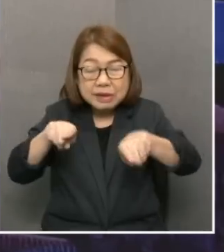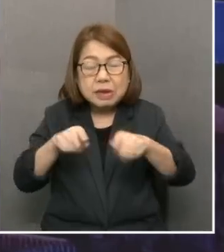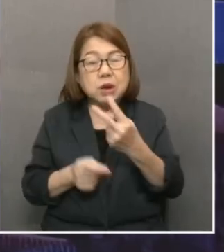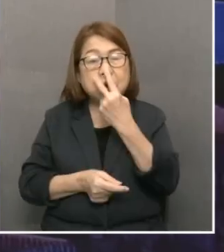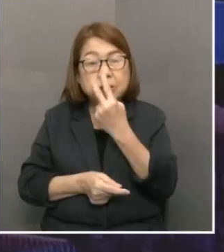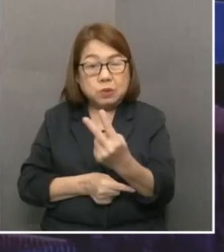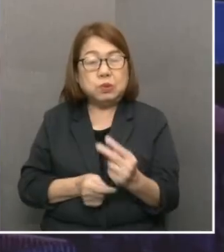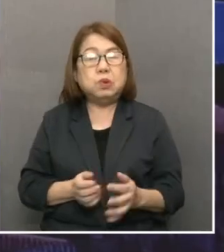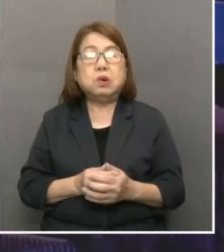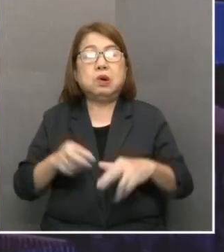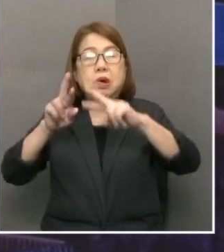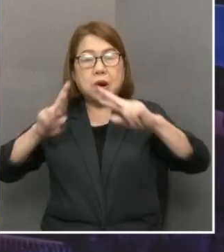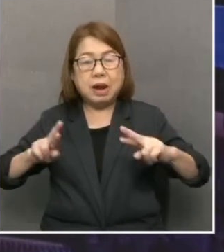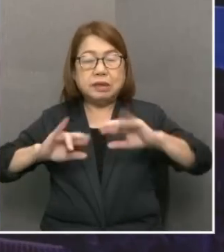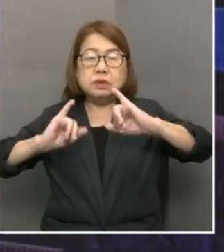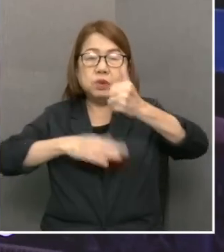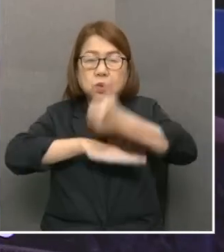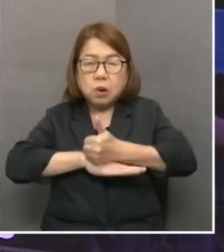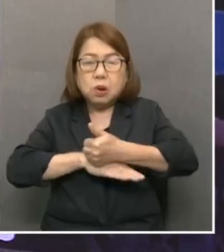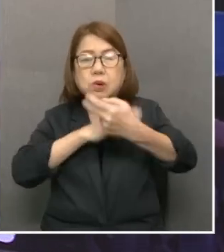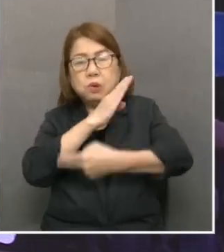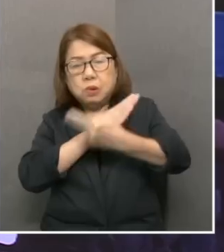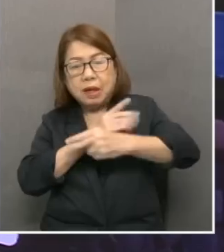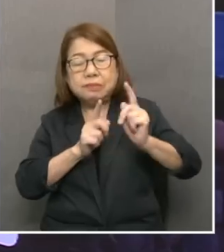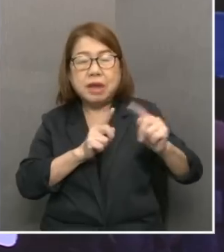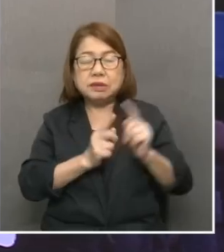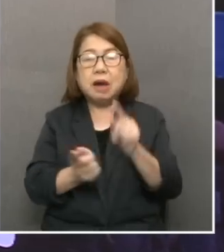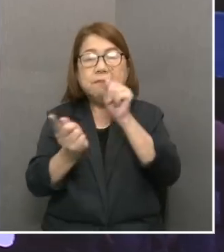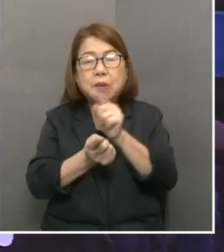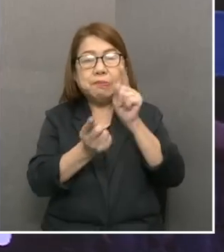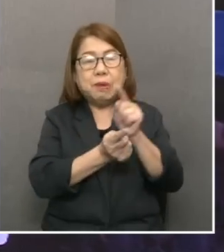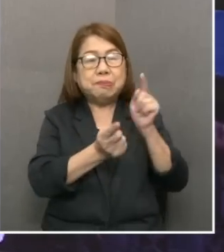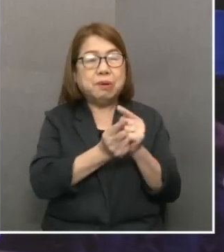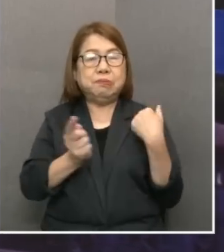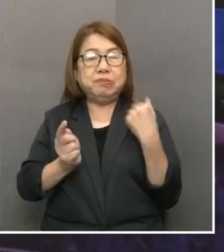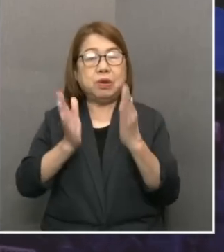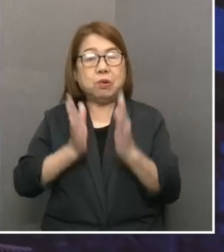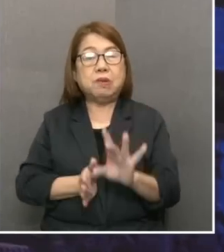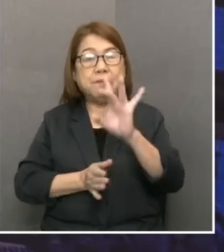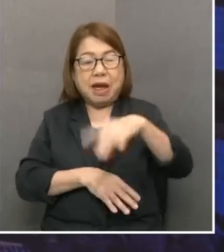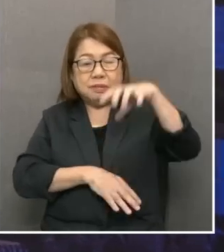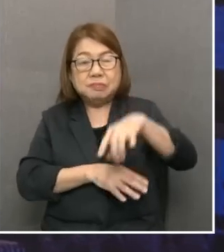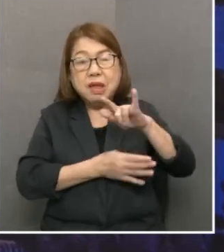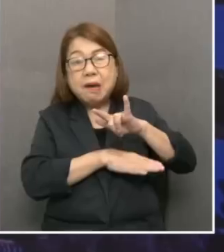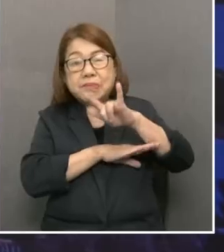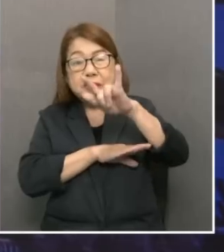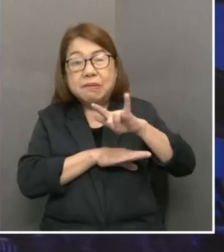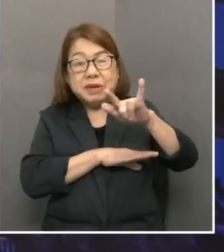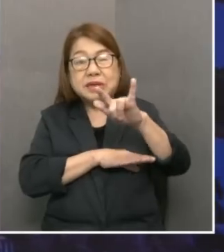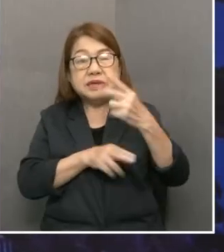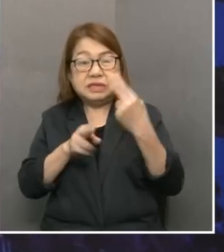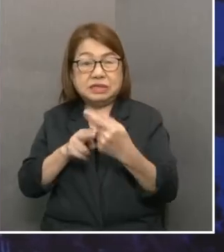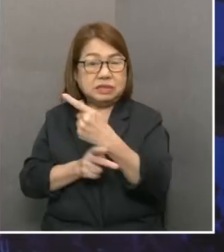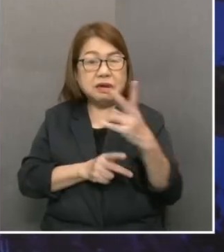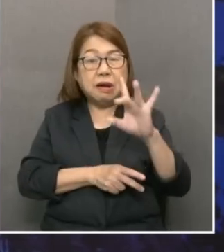ของผู้ประกอบการนะคะไปคุยกับตัวแทนนะคะ 8ผู้บริหารของสนามบินแล้วก็ท่าอาศยานแห่งประเทศไทยด้วยนะ